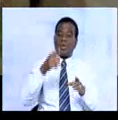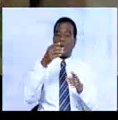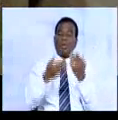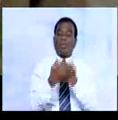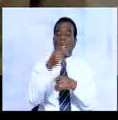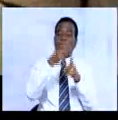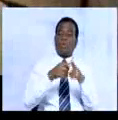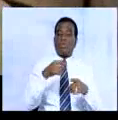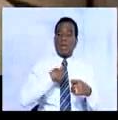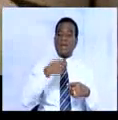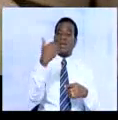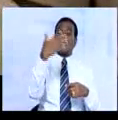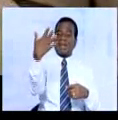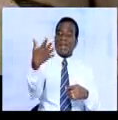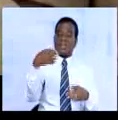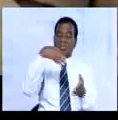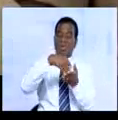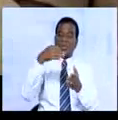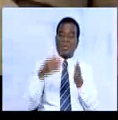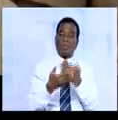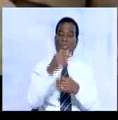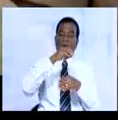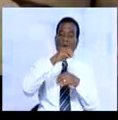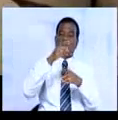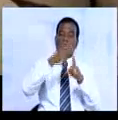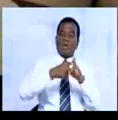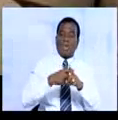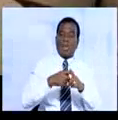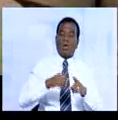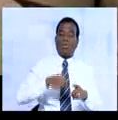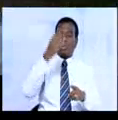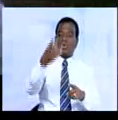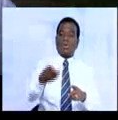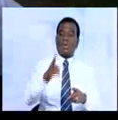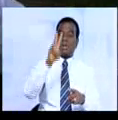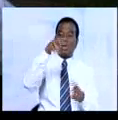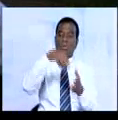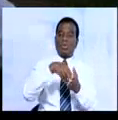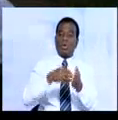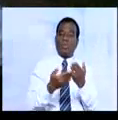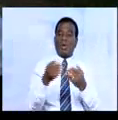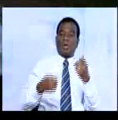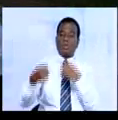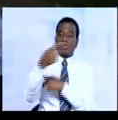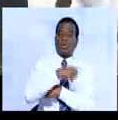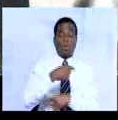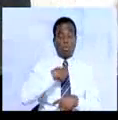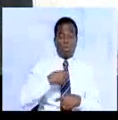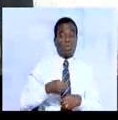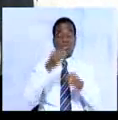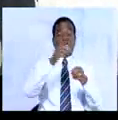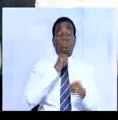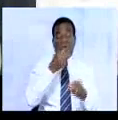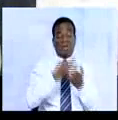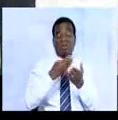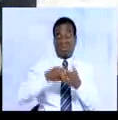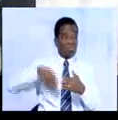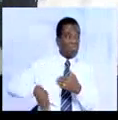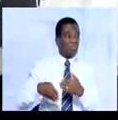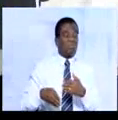J'ai 15 000 par mois. Ça dépend. Il peut me donner 2 000 par jour comme ça. Non, on ne me donne pas l'argent de poche. L'argent de